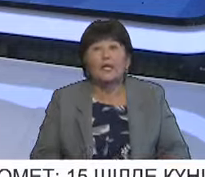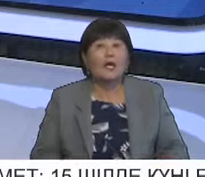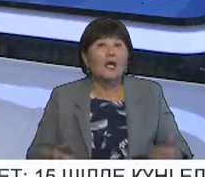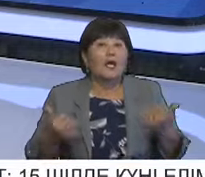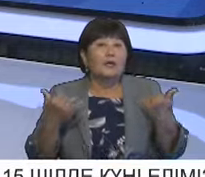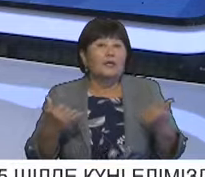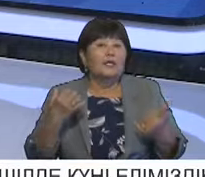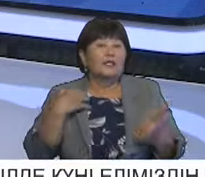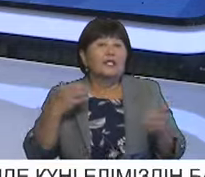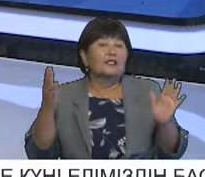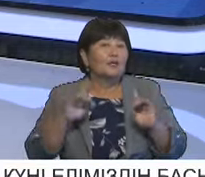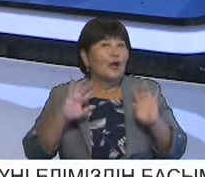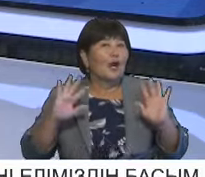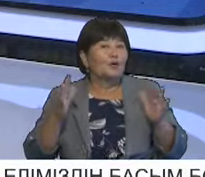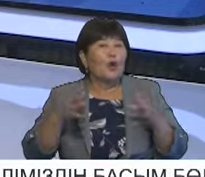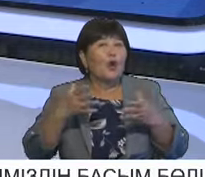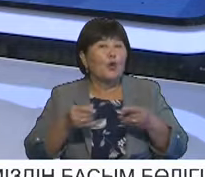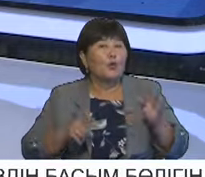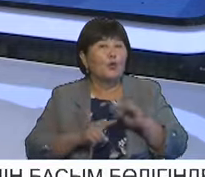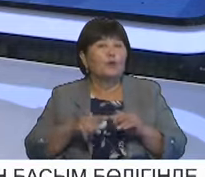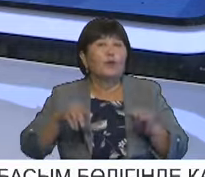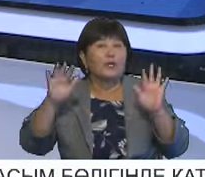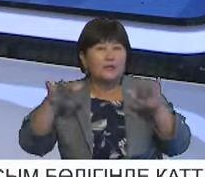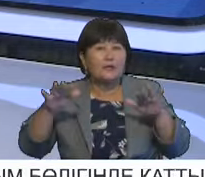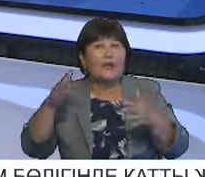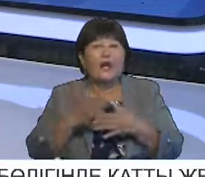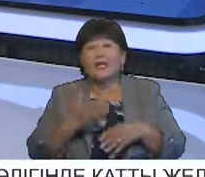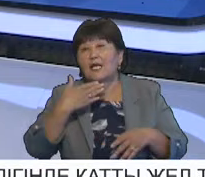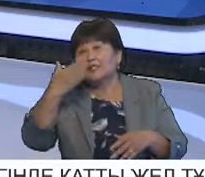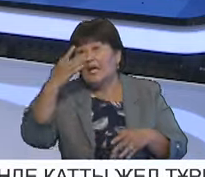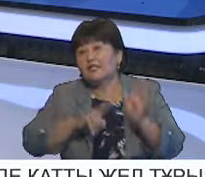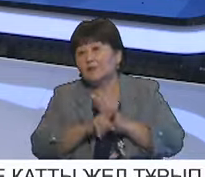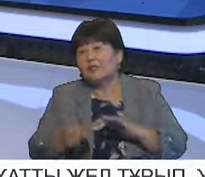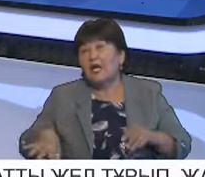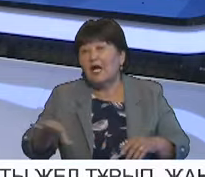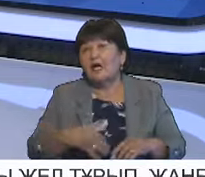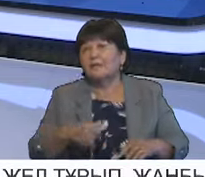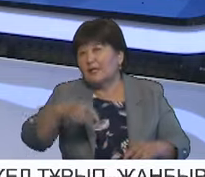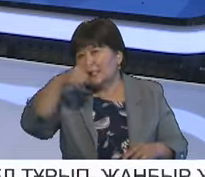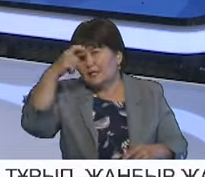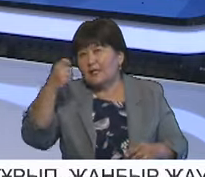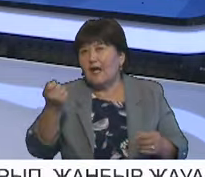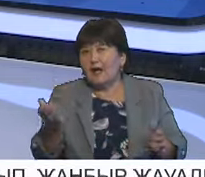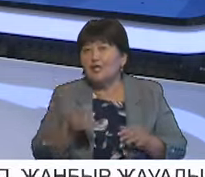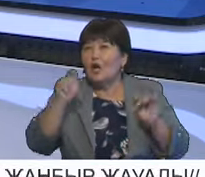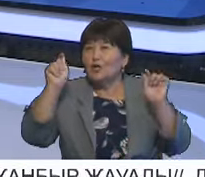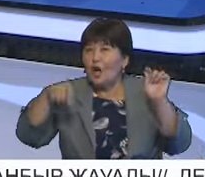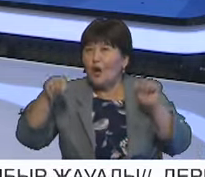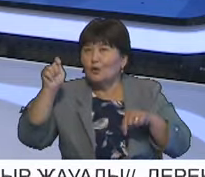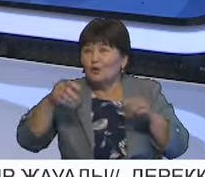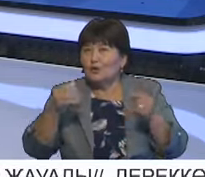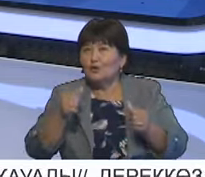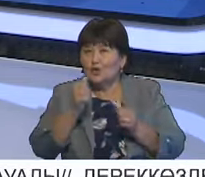Биыл сыр табиғаты түрленіп тұр. Көктем шыға нұр себелеп келеді. Ал жаз басталғалы аймақта аптап ыстық азайып, жауынды күндер